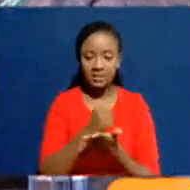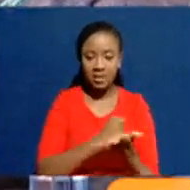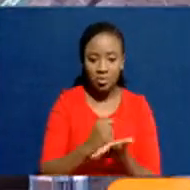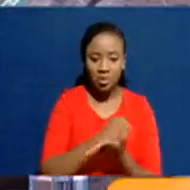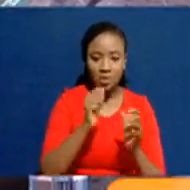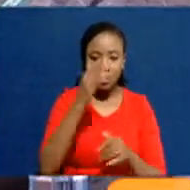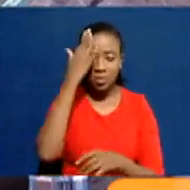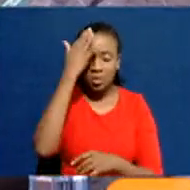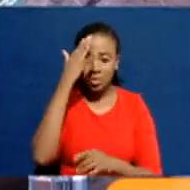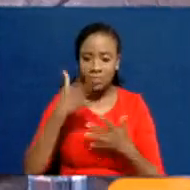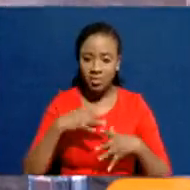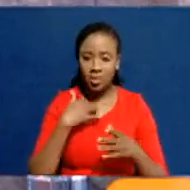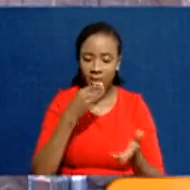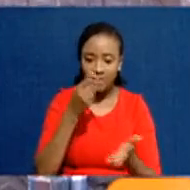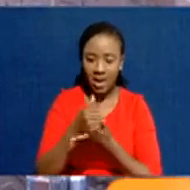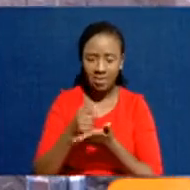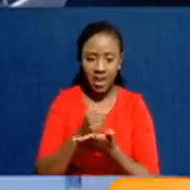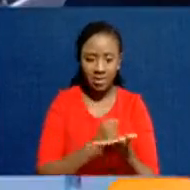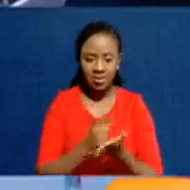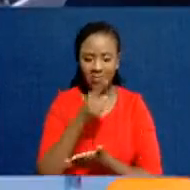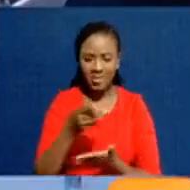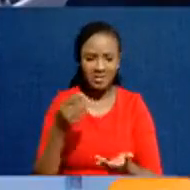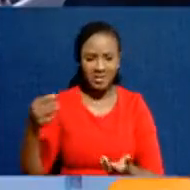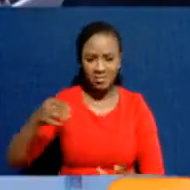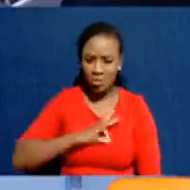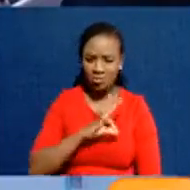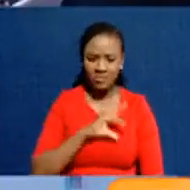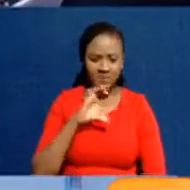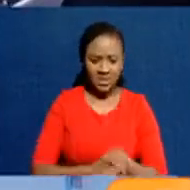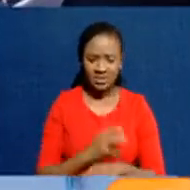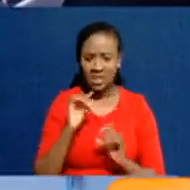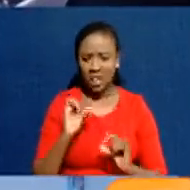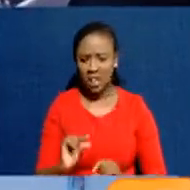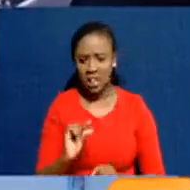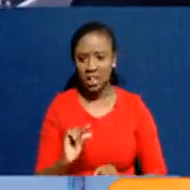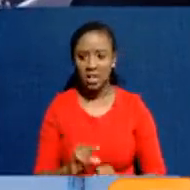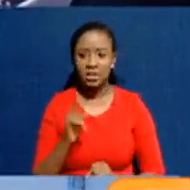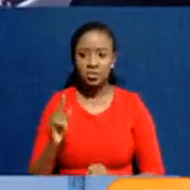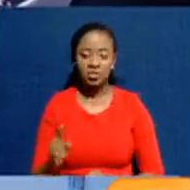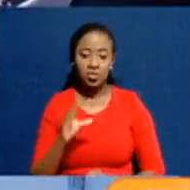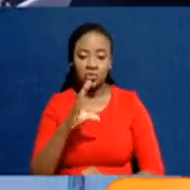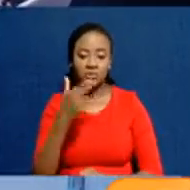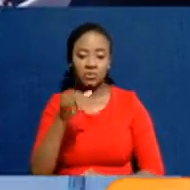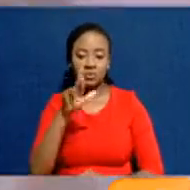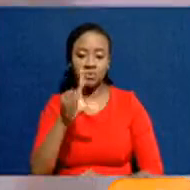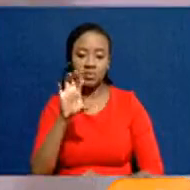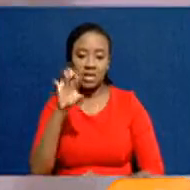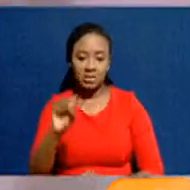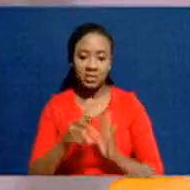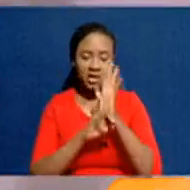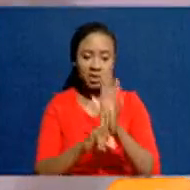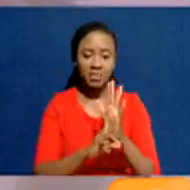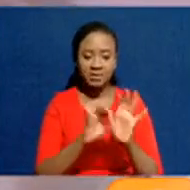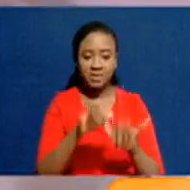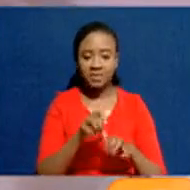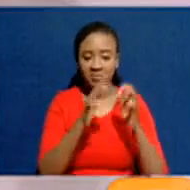kahawa wanaodai huwalipa hela duni kwa zao lao. Akizungumza kwa niaba ya wakulima, Charles Mutwiri aliwaomba